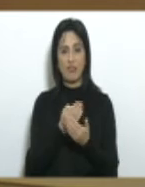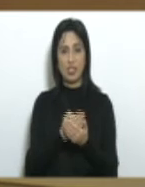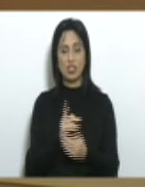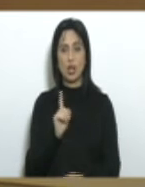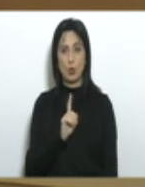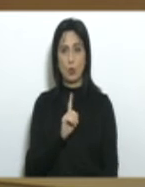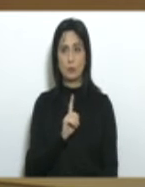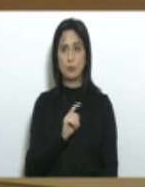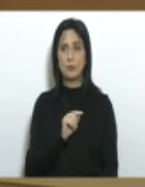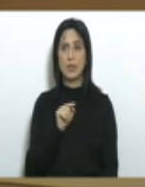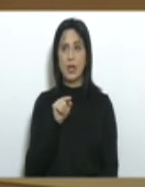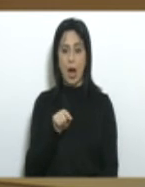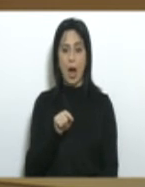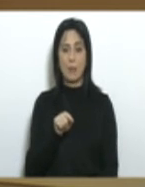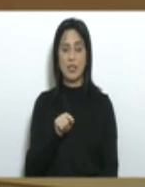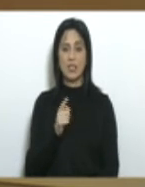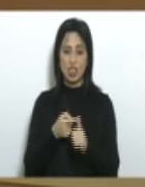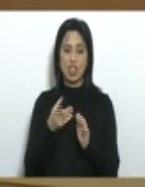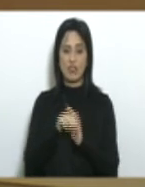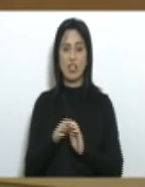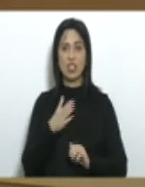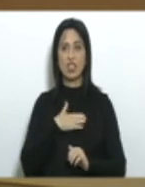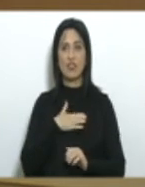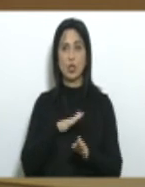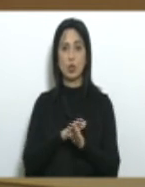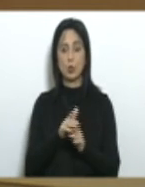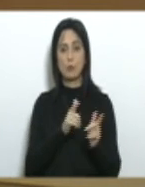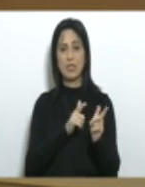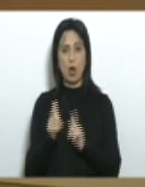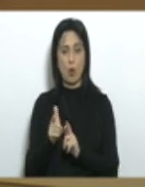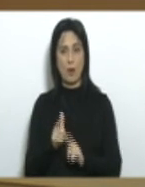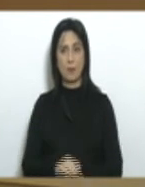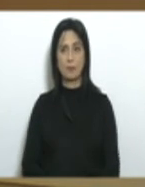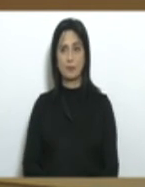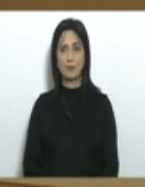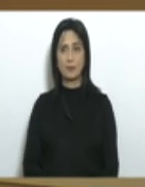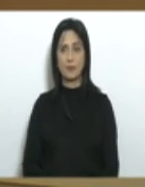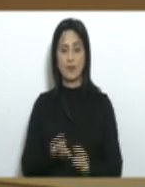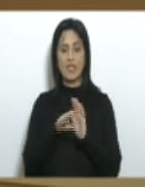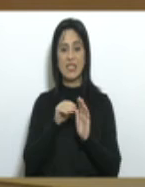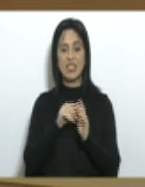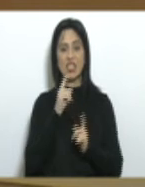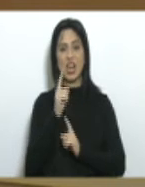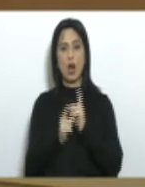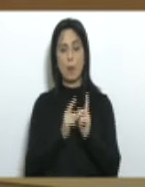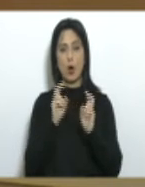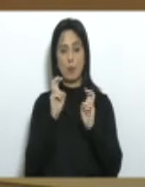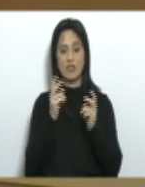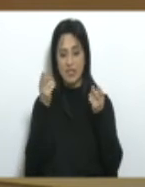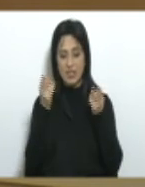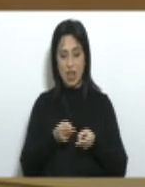და ამაში ჩათვალეთ, ჩვენი სრული მზაობა საარჩევნო რეფორმისთვის